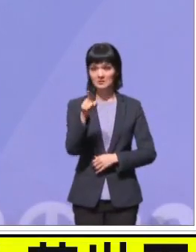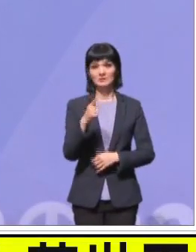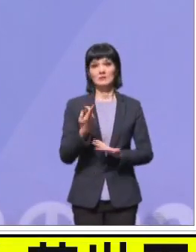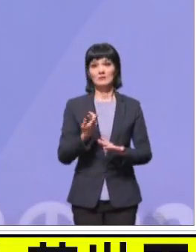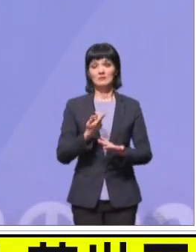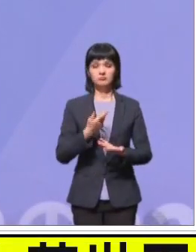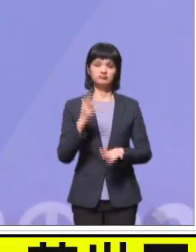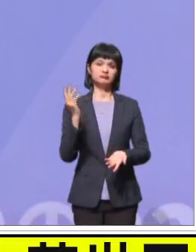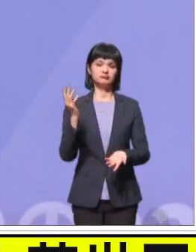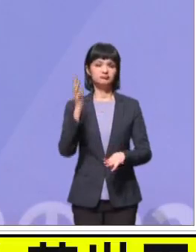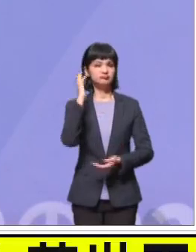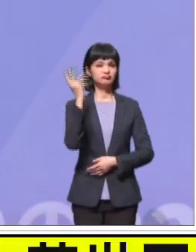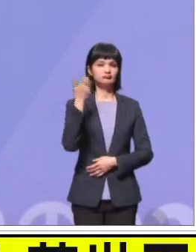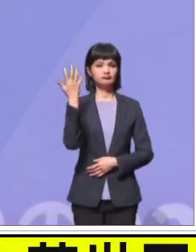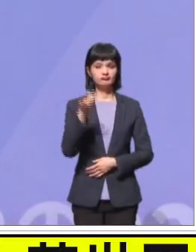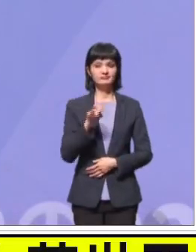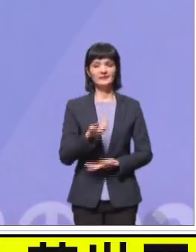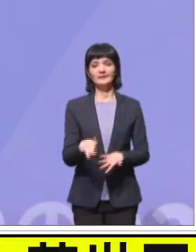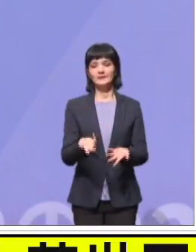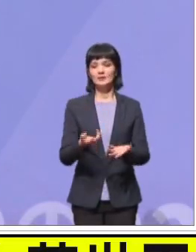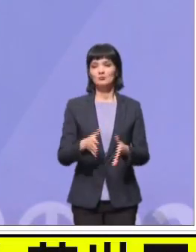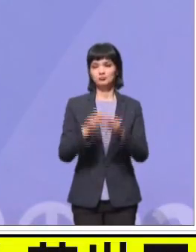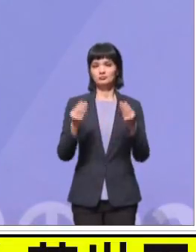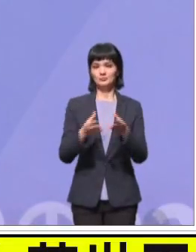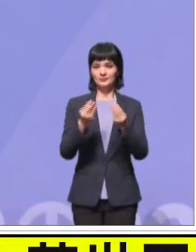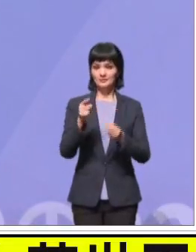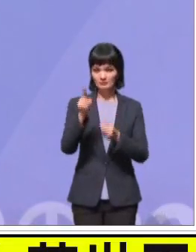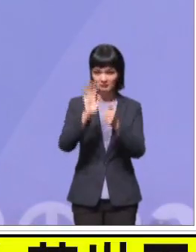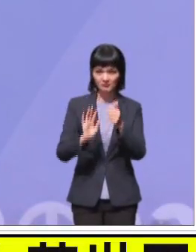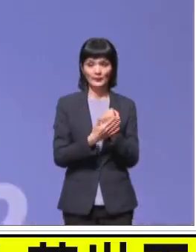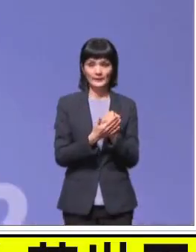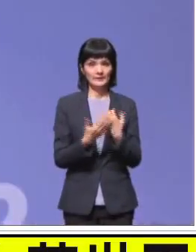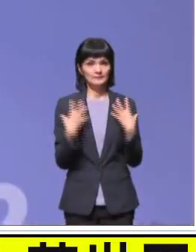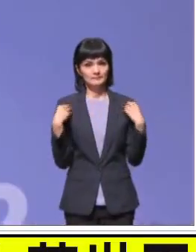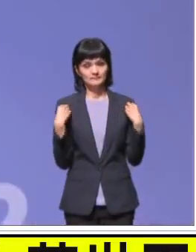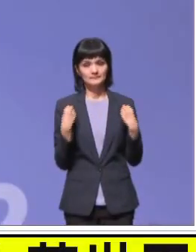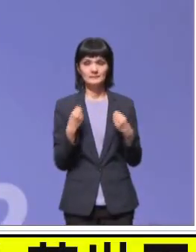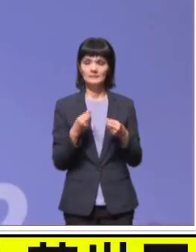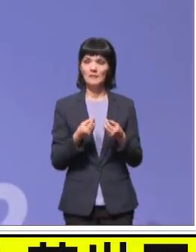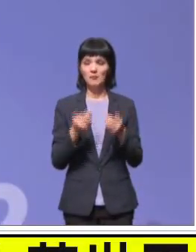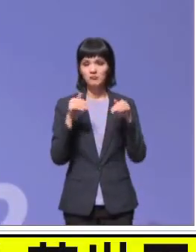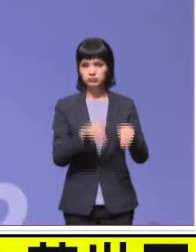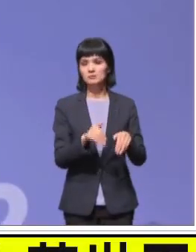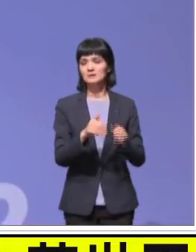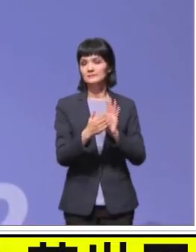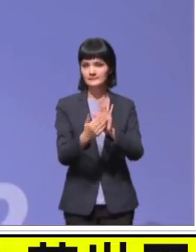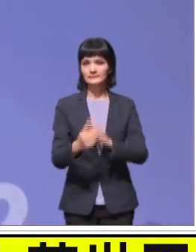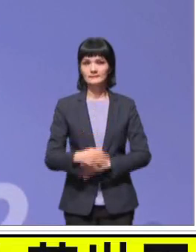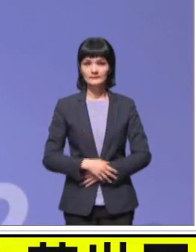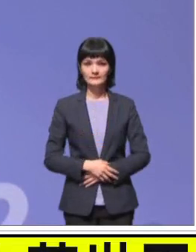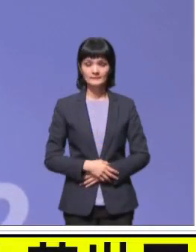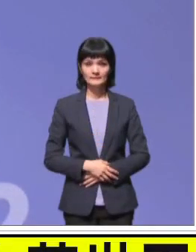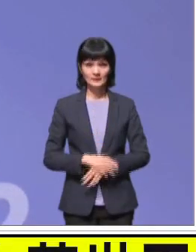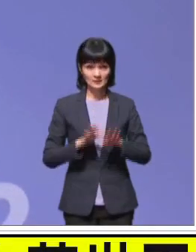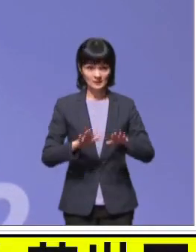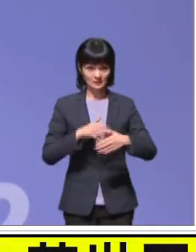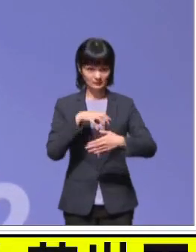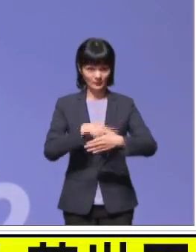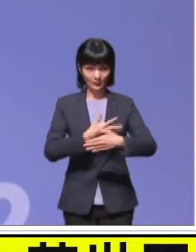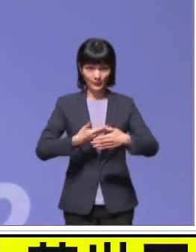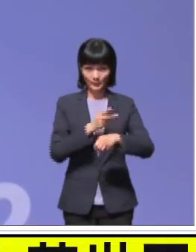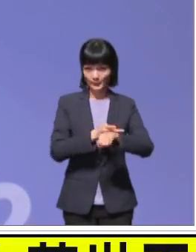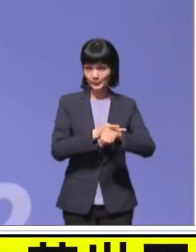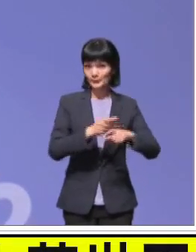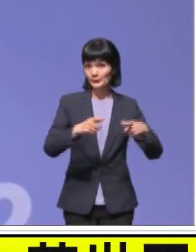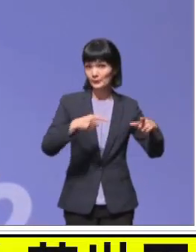所以他们会特别的尴尬。啊，所以我觉得这件议题，其实他陈时中讲出来之后，我看蒋万安是完全没有